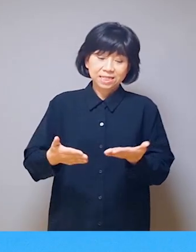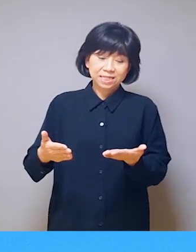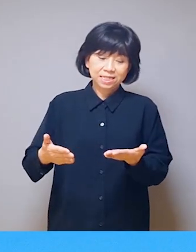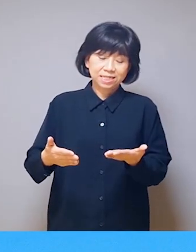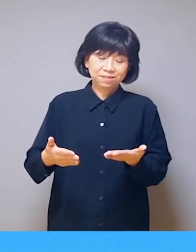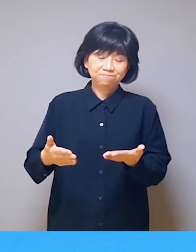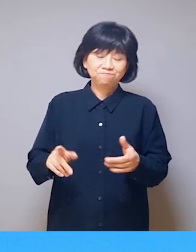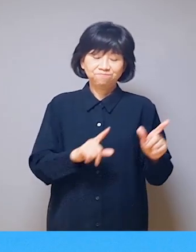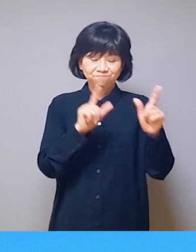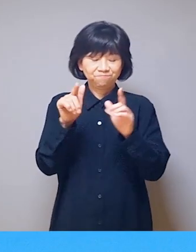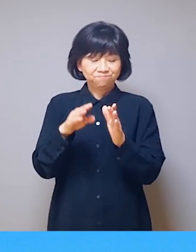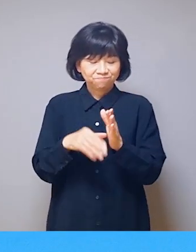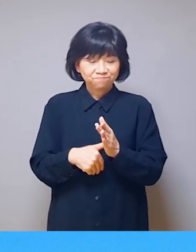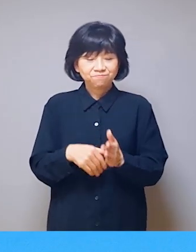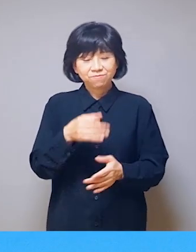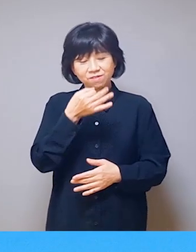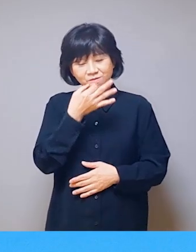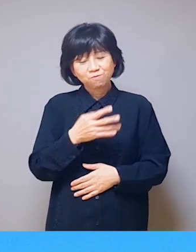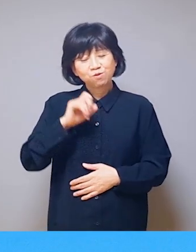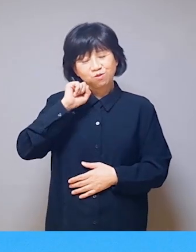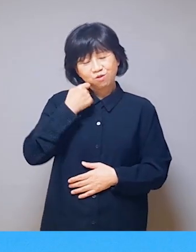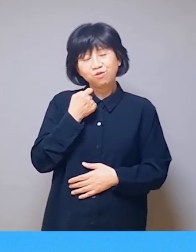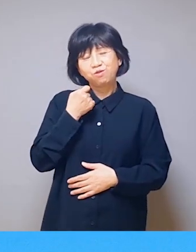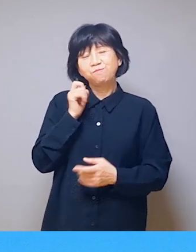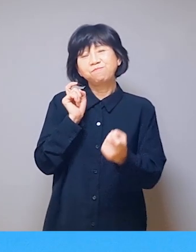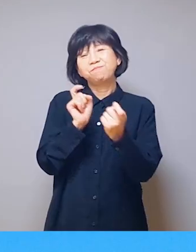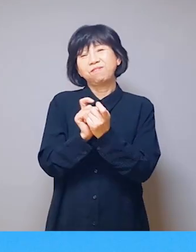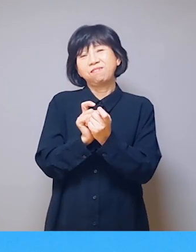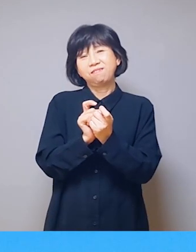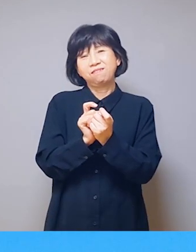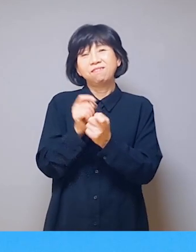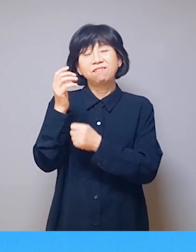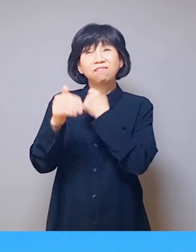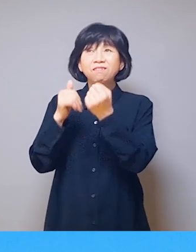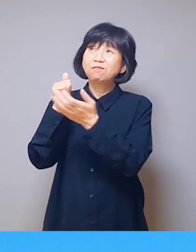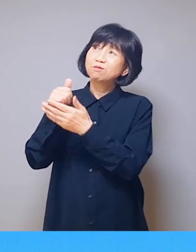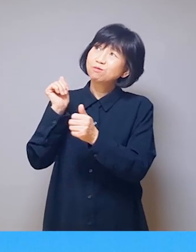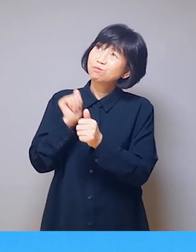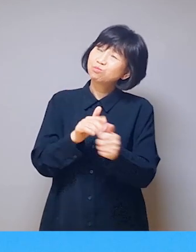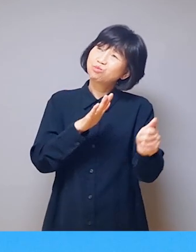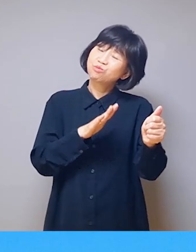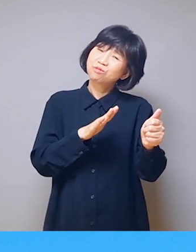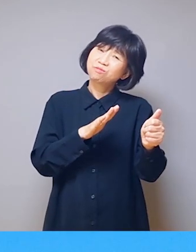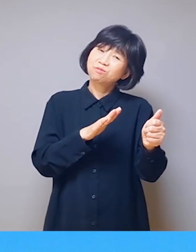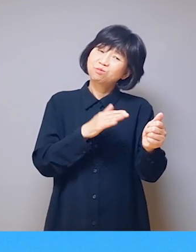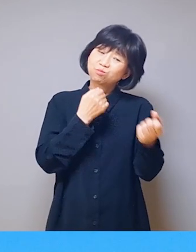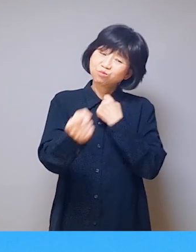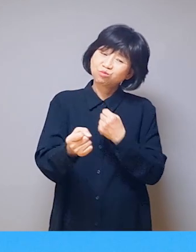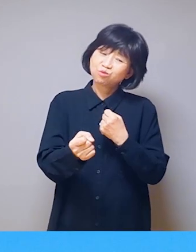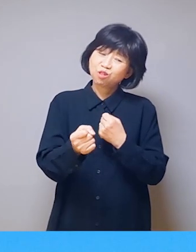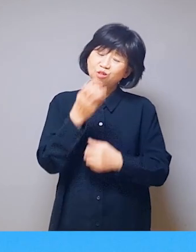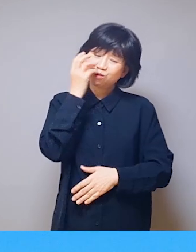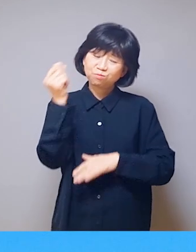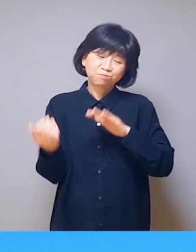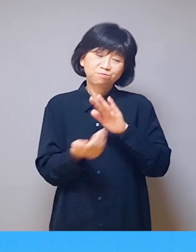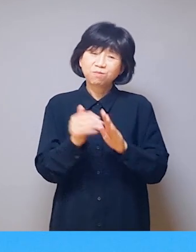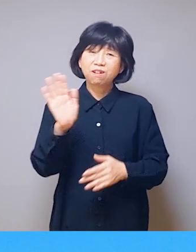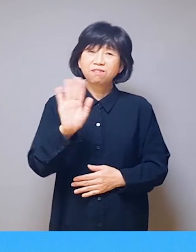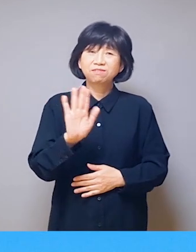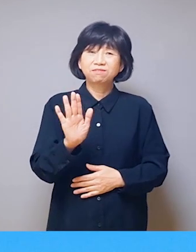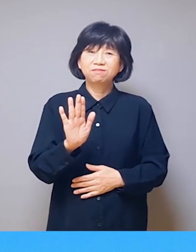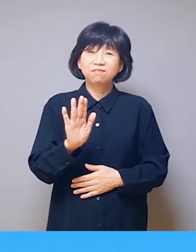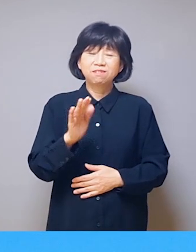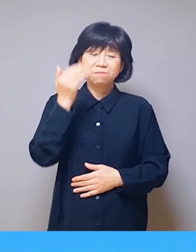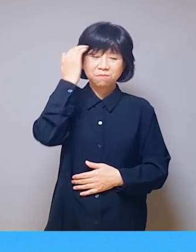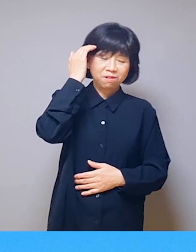어려운 순간을 만납니다. 하나님이 그 길을 가게 하셨는데 꽃길이 되지 않고 포장된